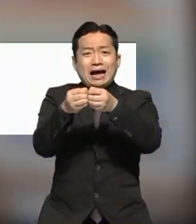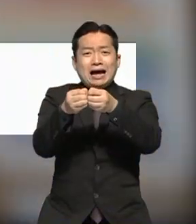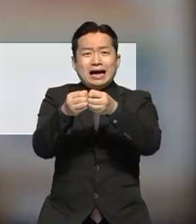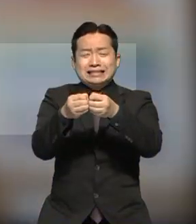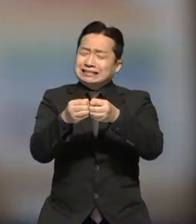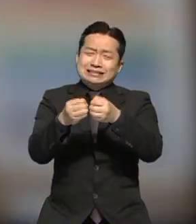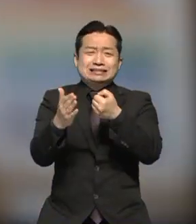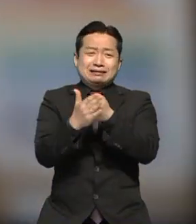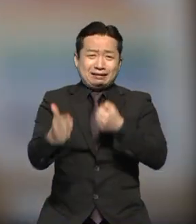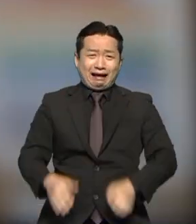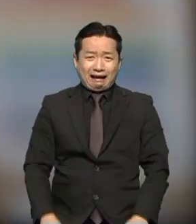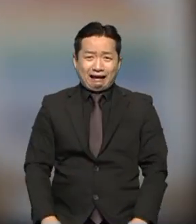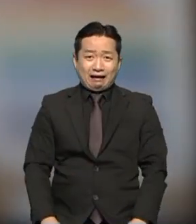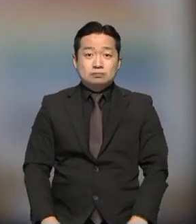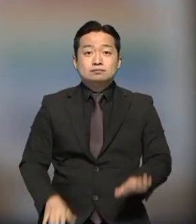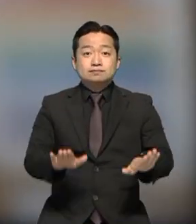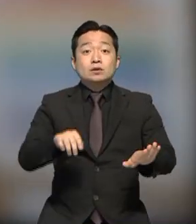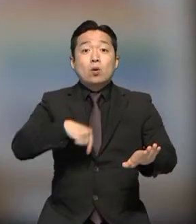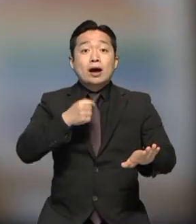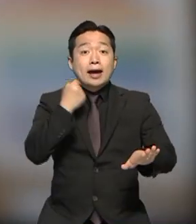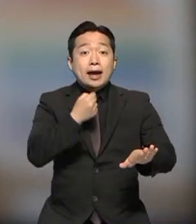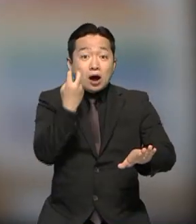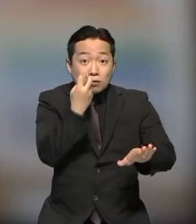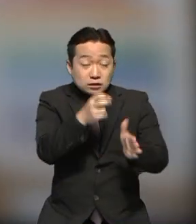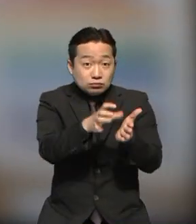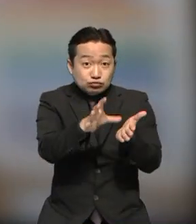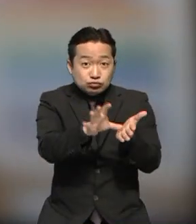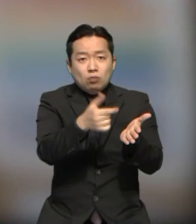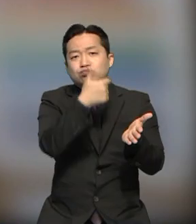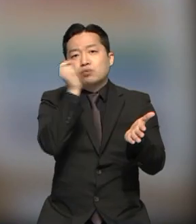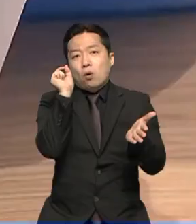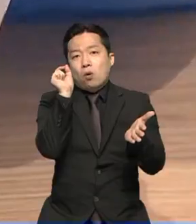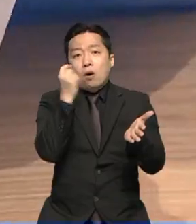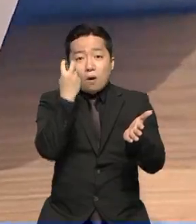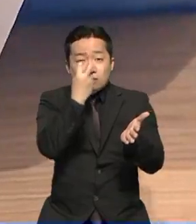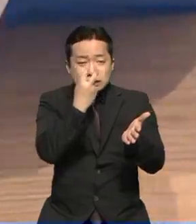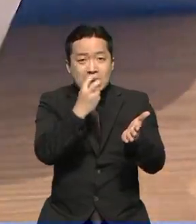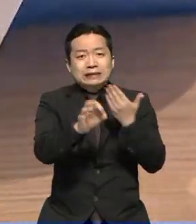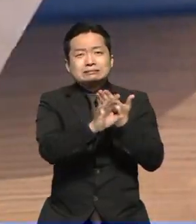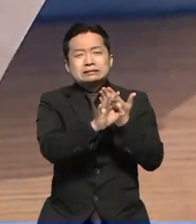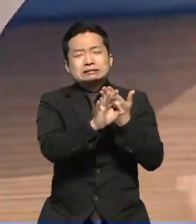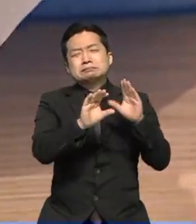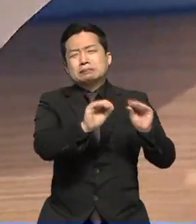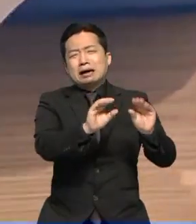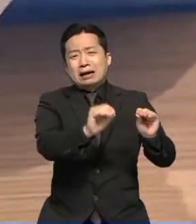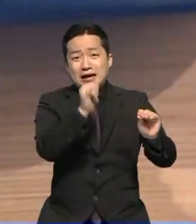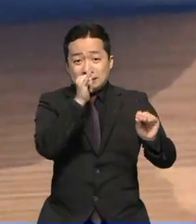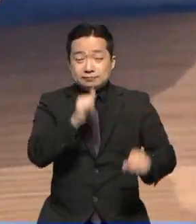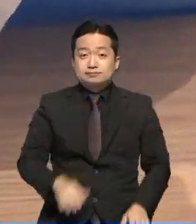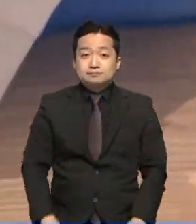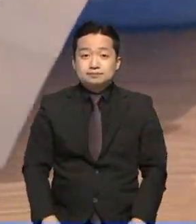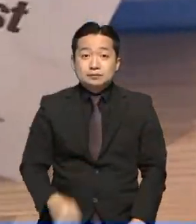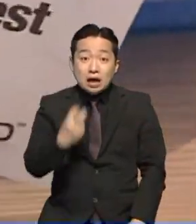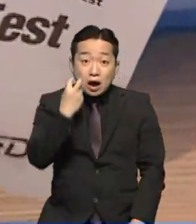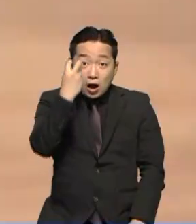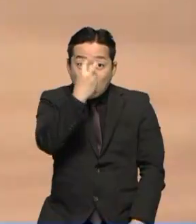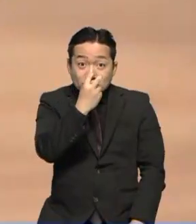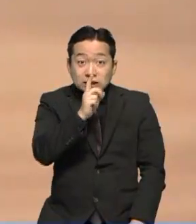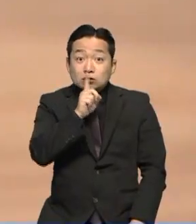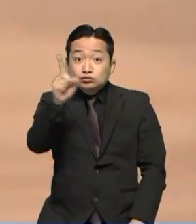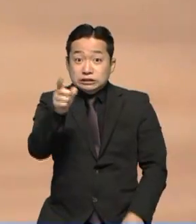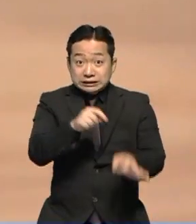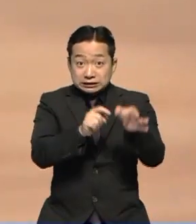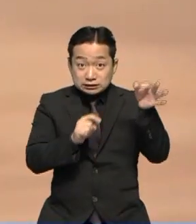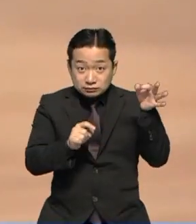없어서 신속 항원 검사 키트가 부족해 검사를 멈추는 병원도 적잖았습니다. 검사비 청구 금액을